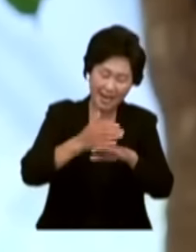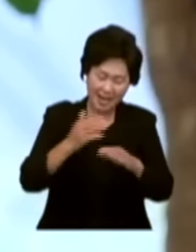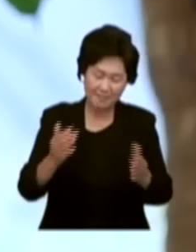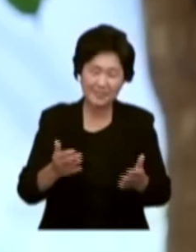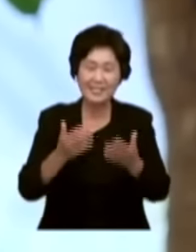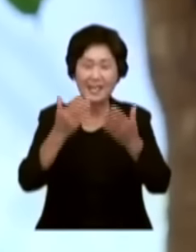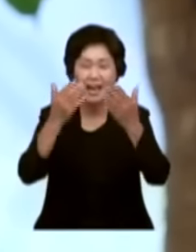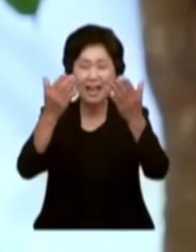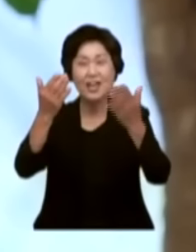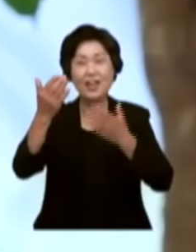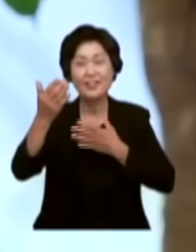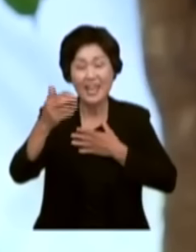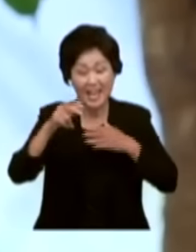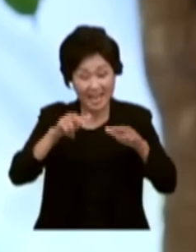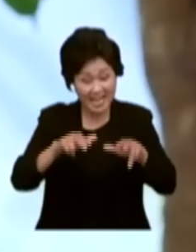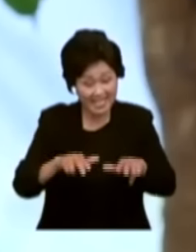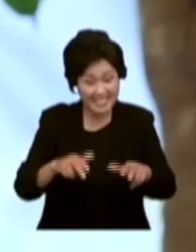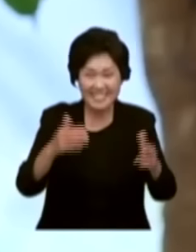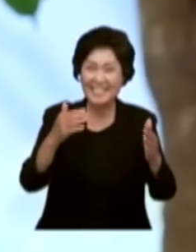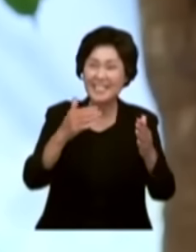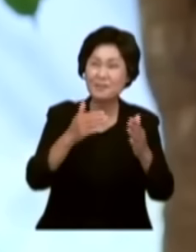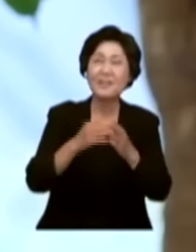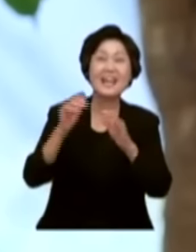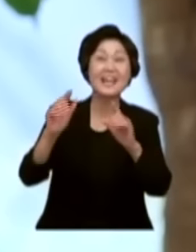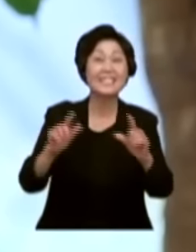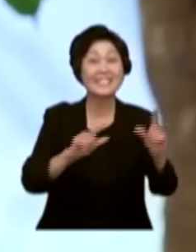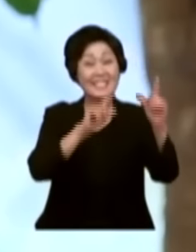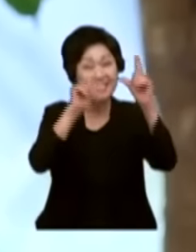내가 여기까지 온 것도